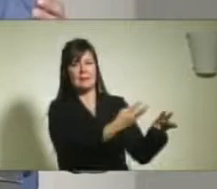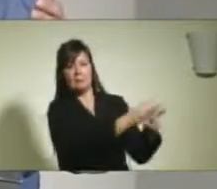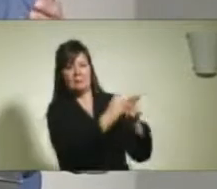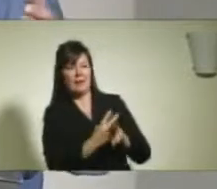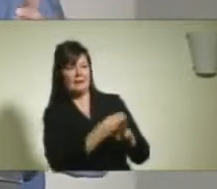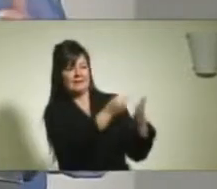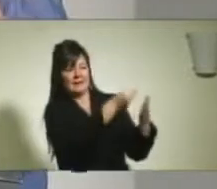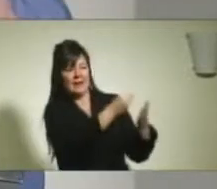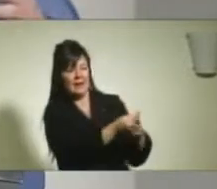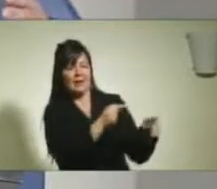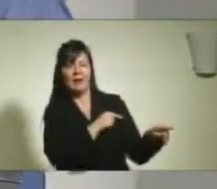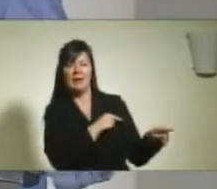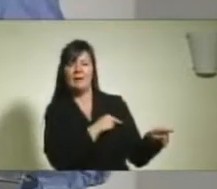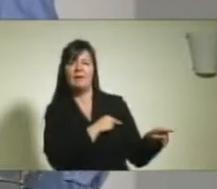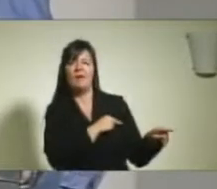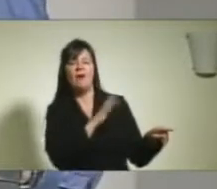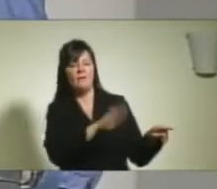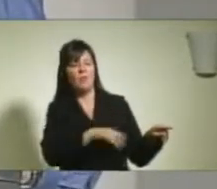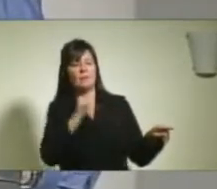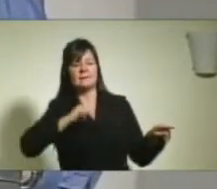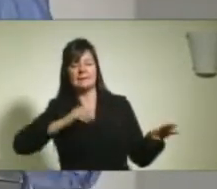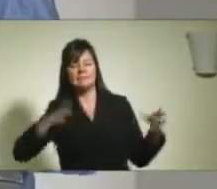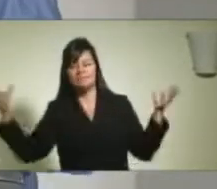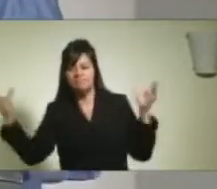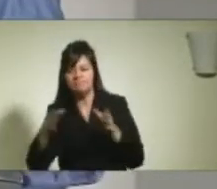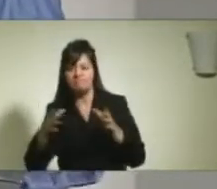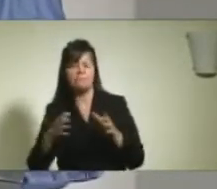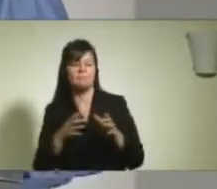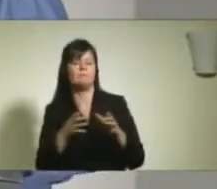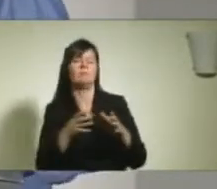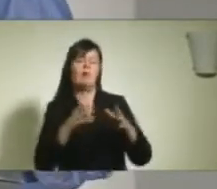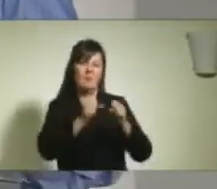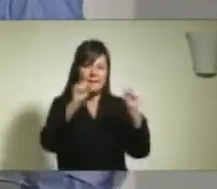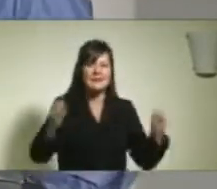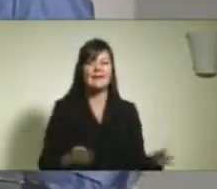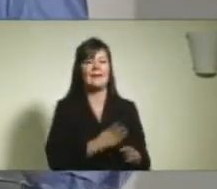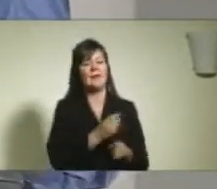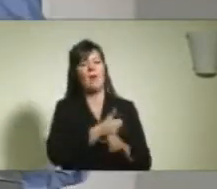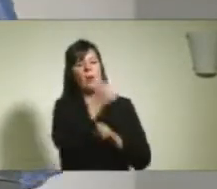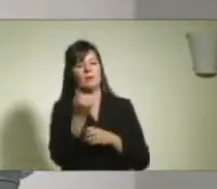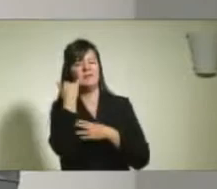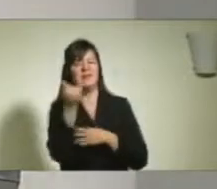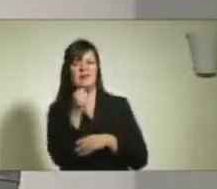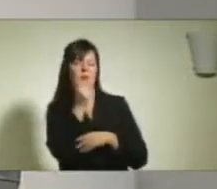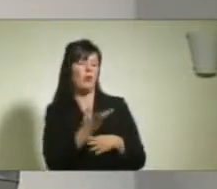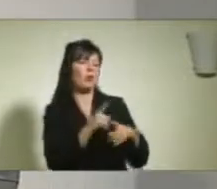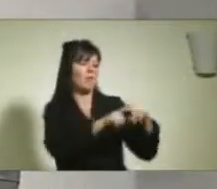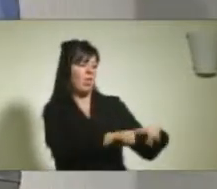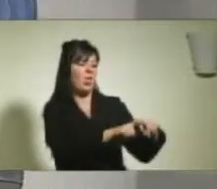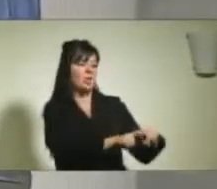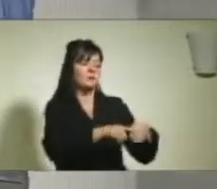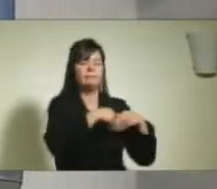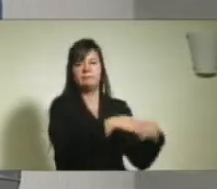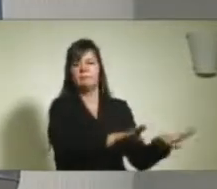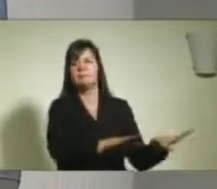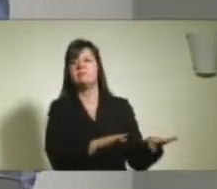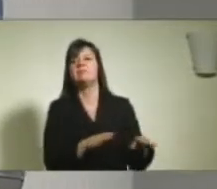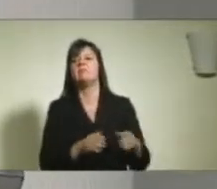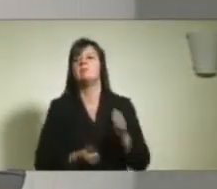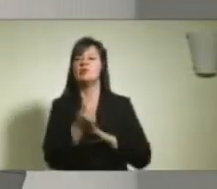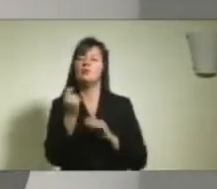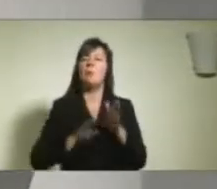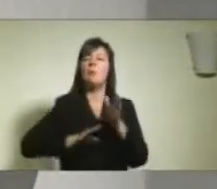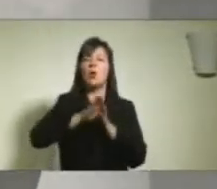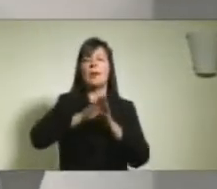pour créer une alternative. Alors, nous essayons de créer une base progressiste qui correspond